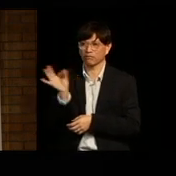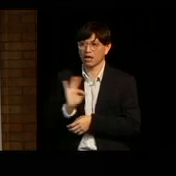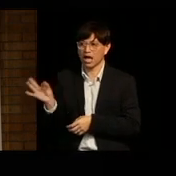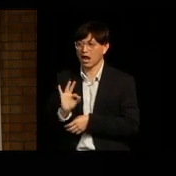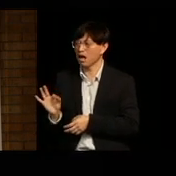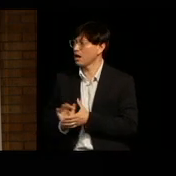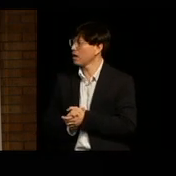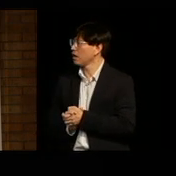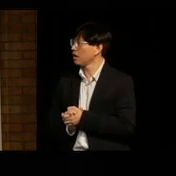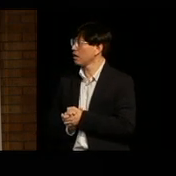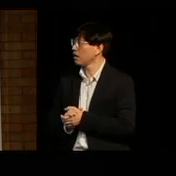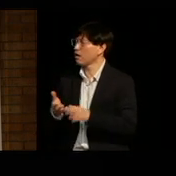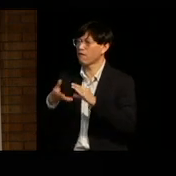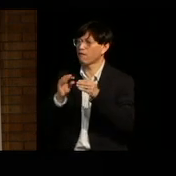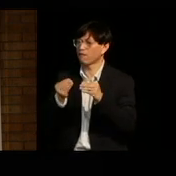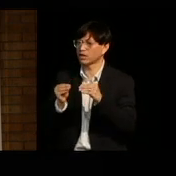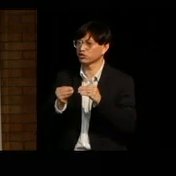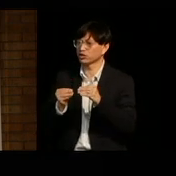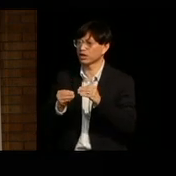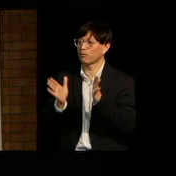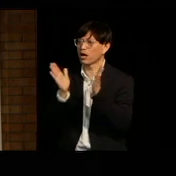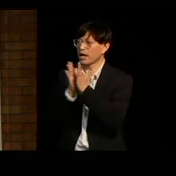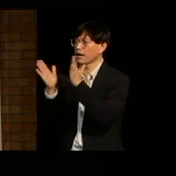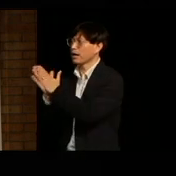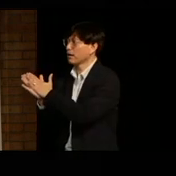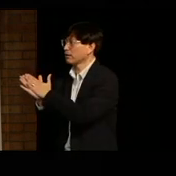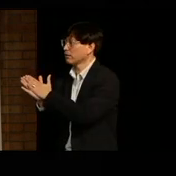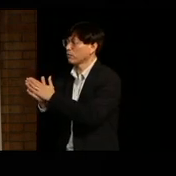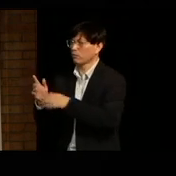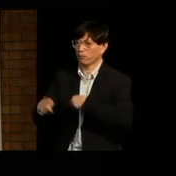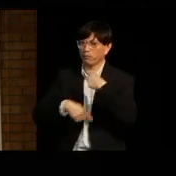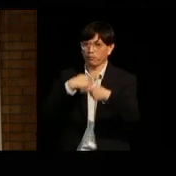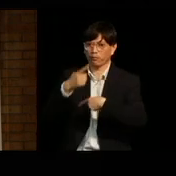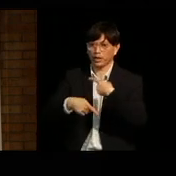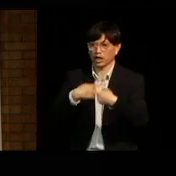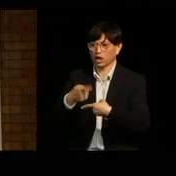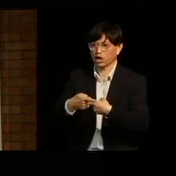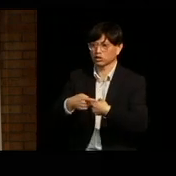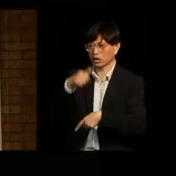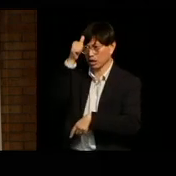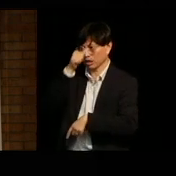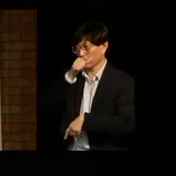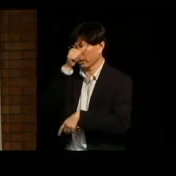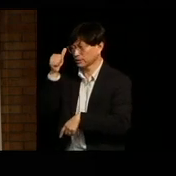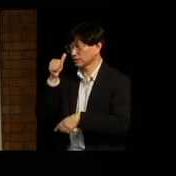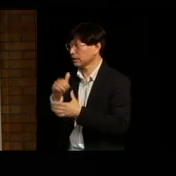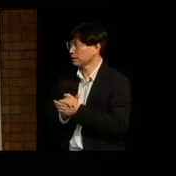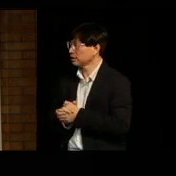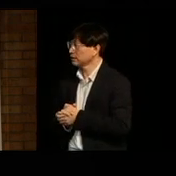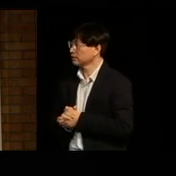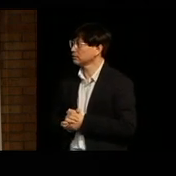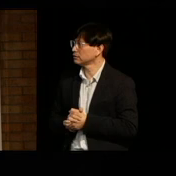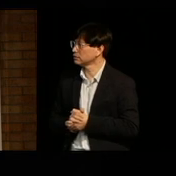sì facciamo Siamo in parrocchia e facciamo questo percorso di iniziazione Cristiana e